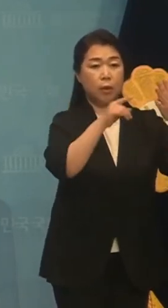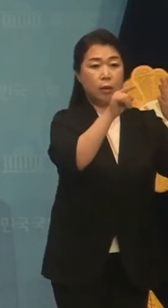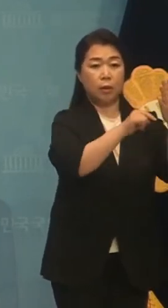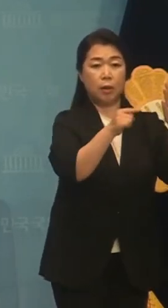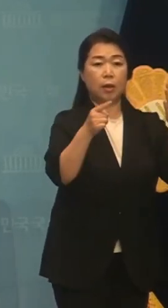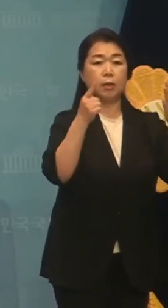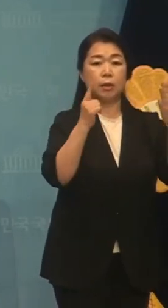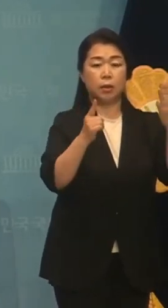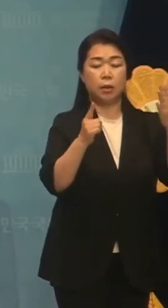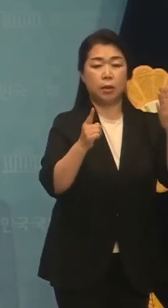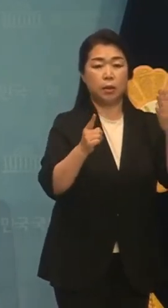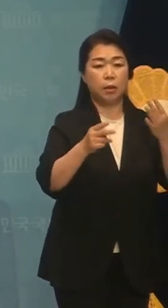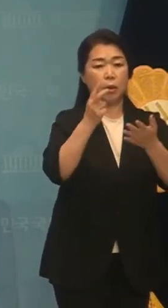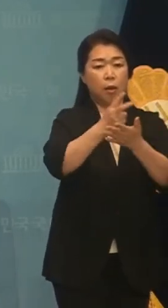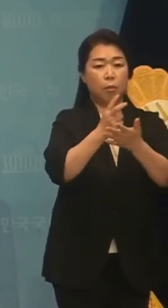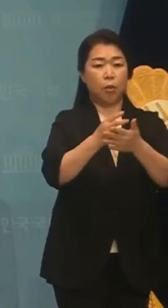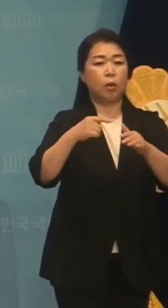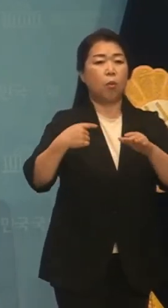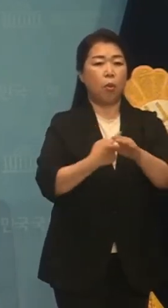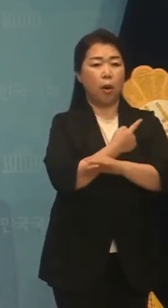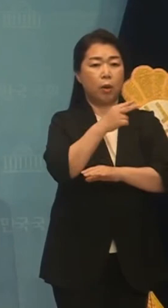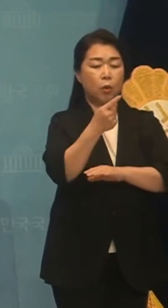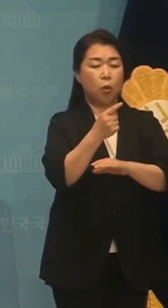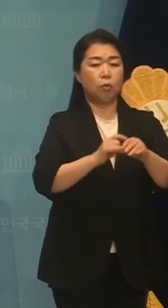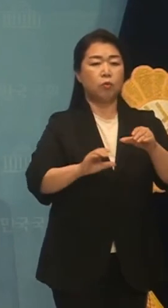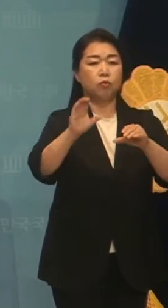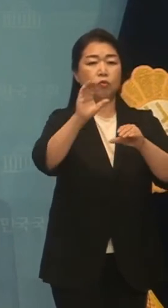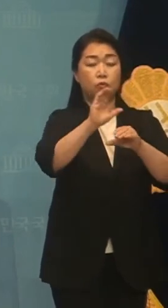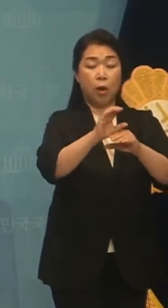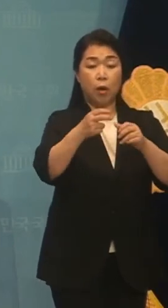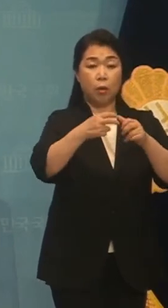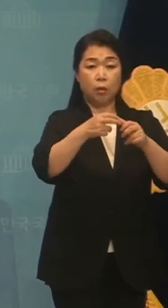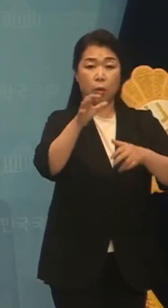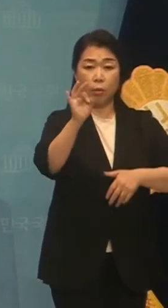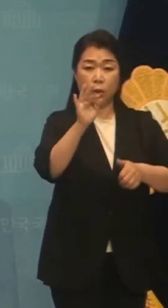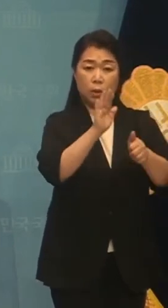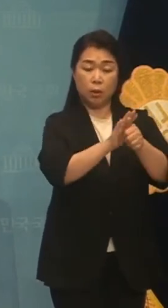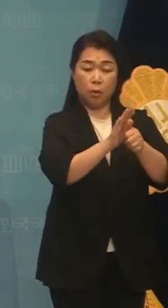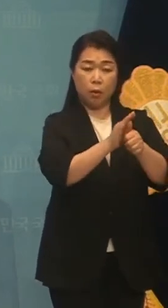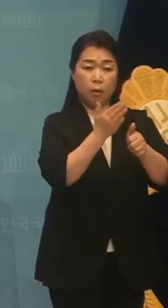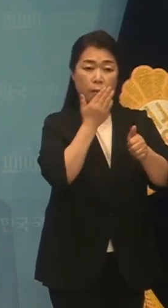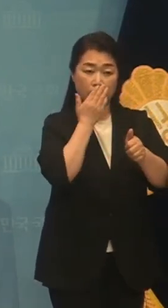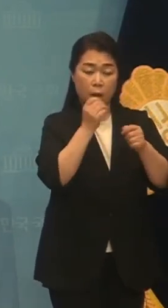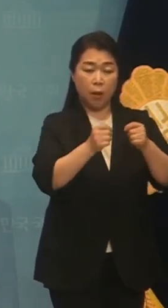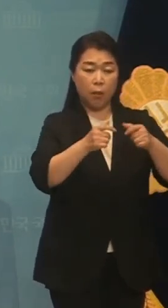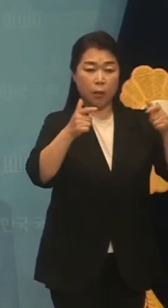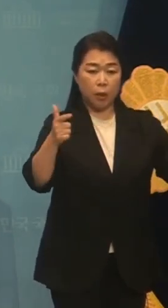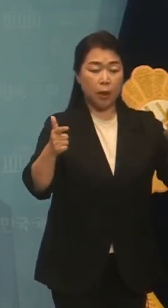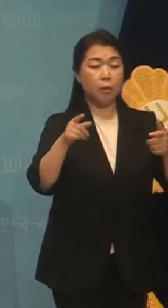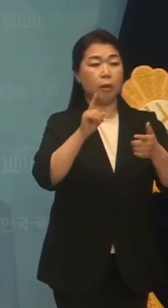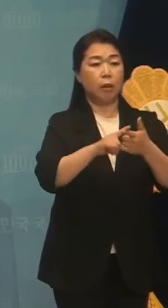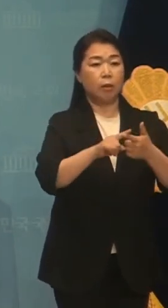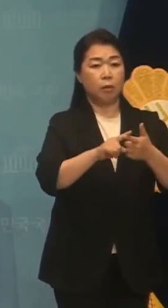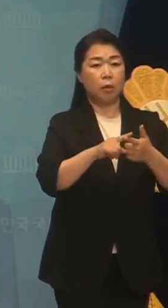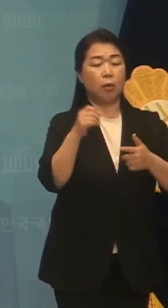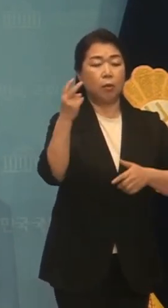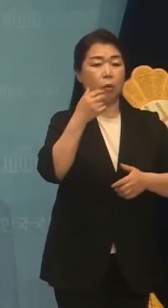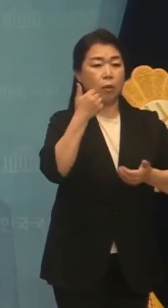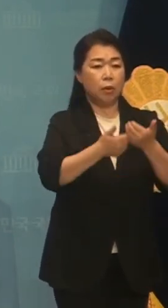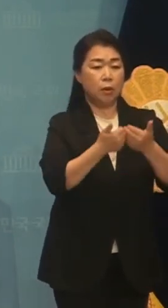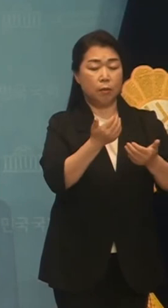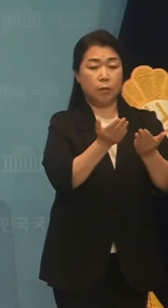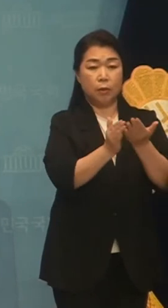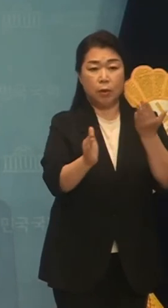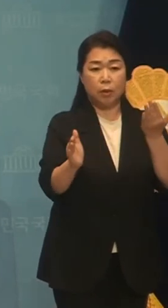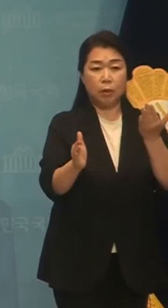4-1 항목 외에도 추가적으로 의료비 지원 대상을 확대할 필요가 없는지 이상 반응 의료비 지원